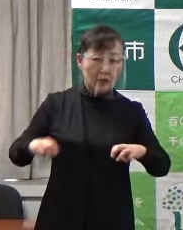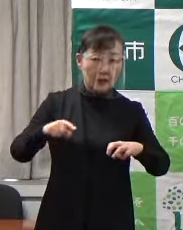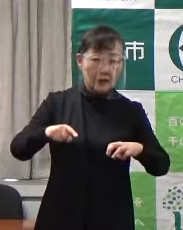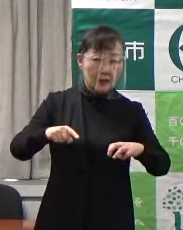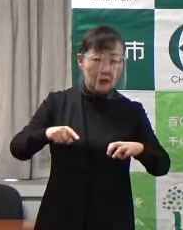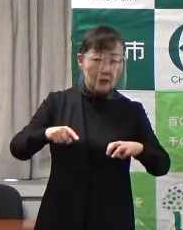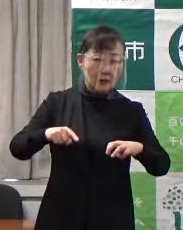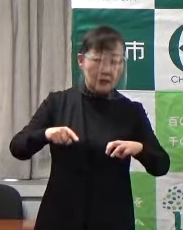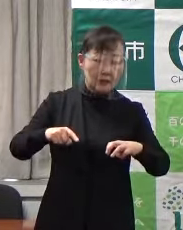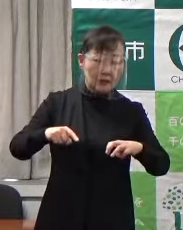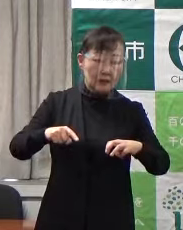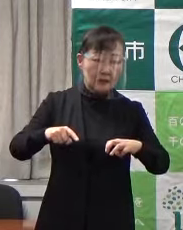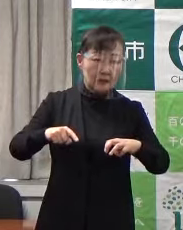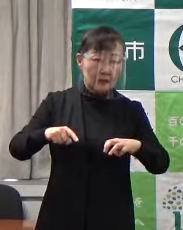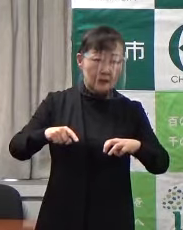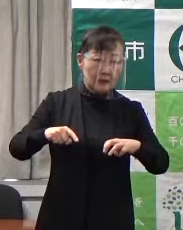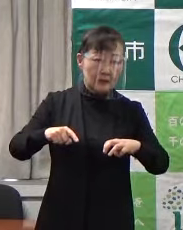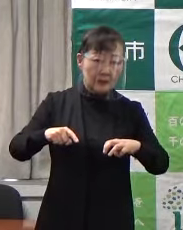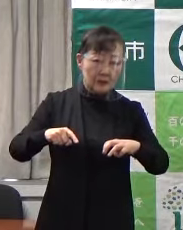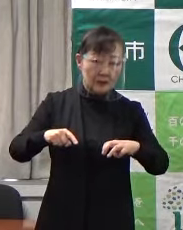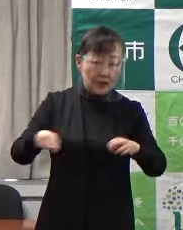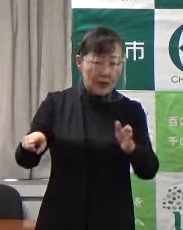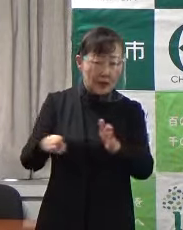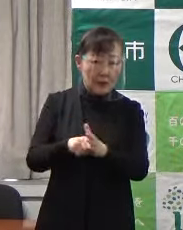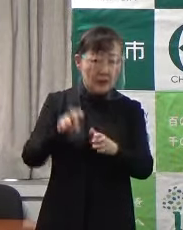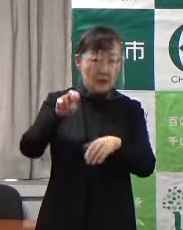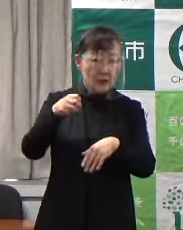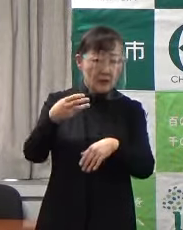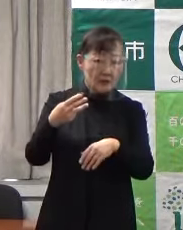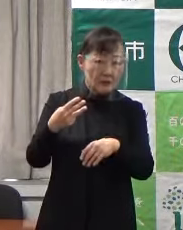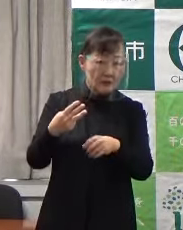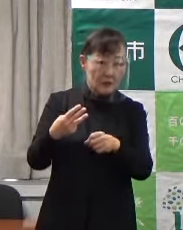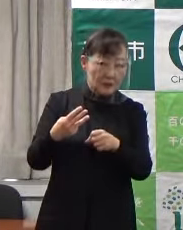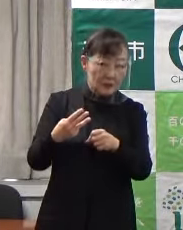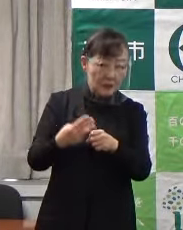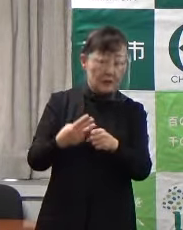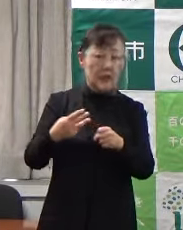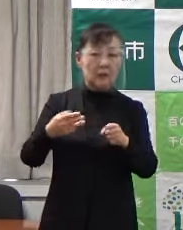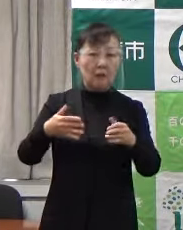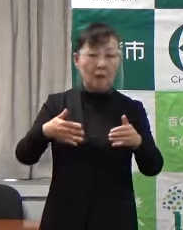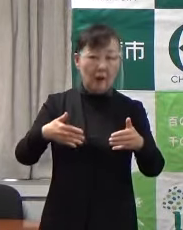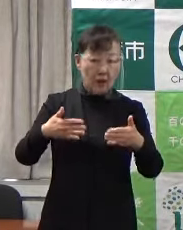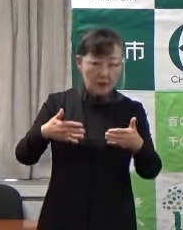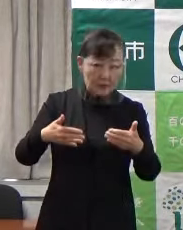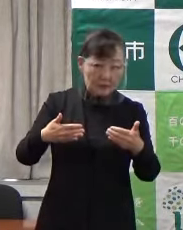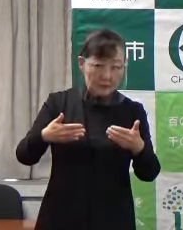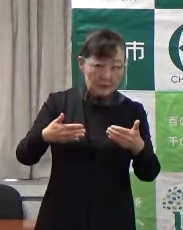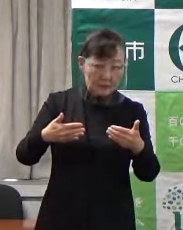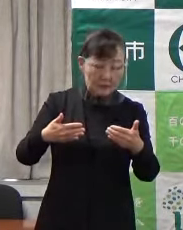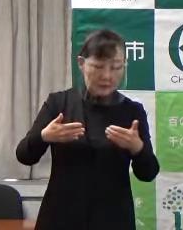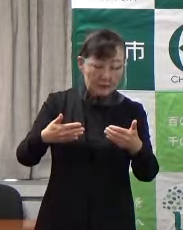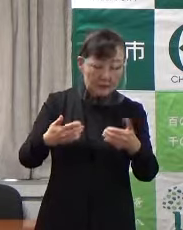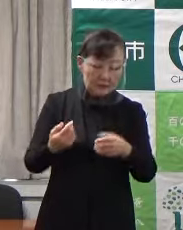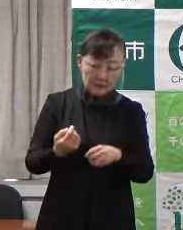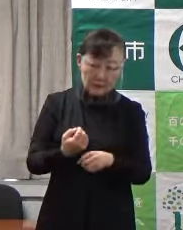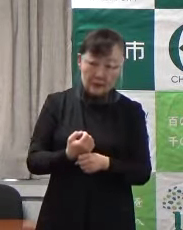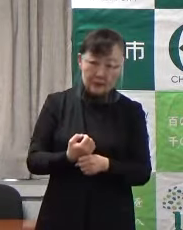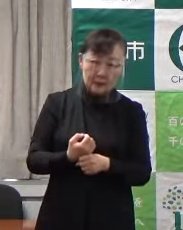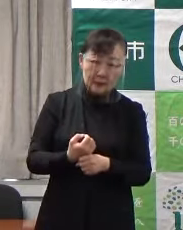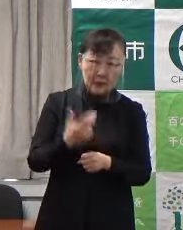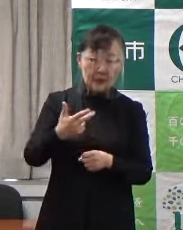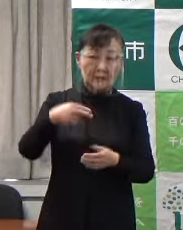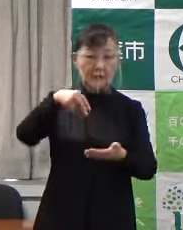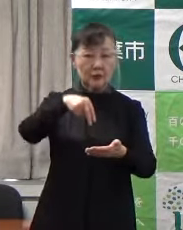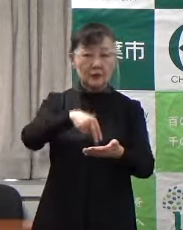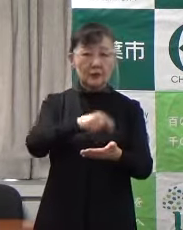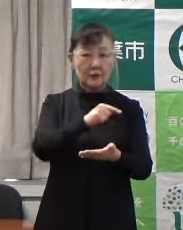まあ、廃業時期ということが、まあ、今まで23年度だったのが23年春という、まあ、ある程度特定されてきたんですが、市長としては、